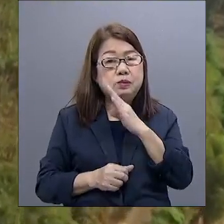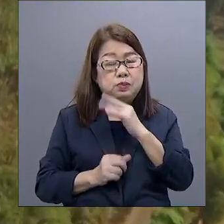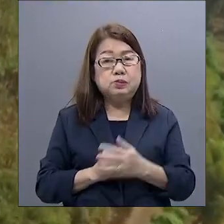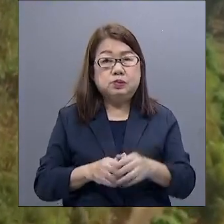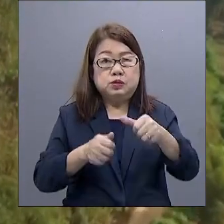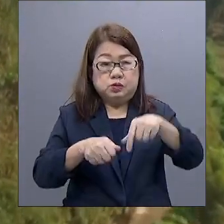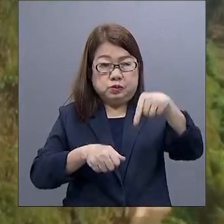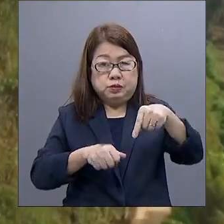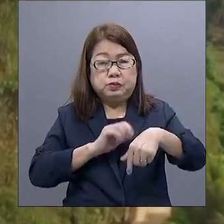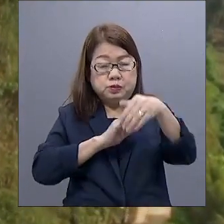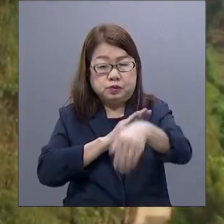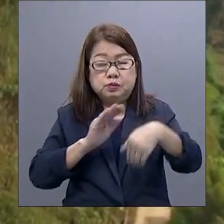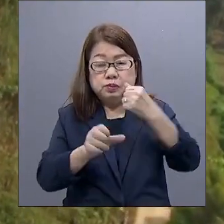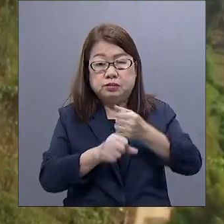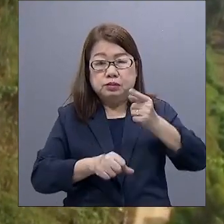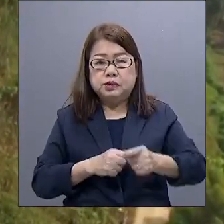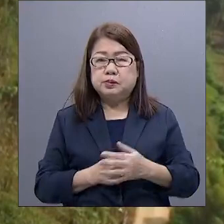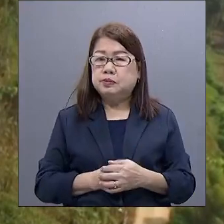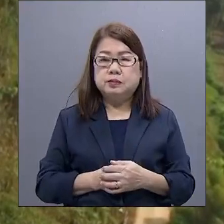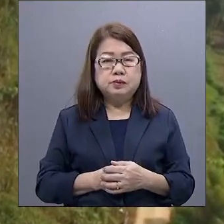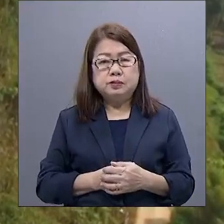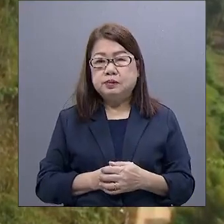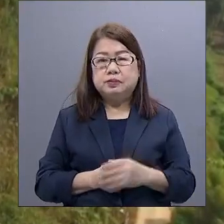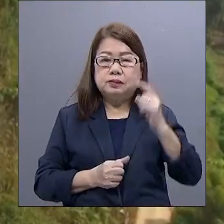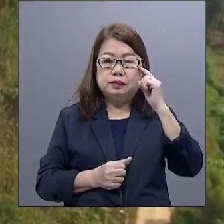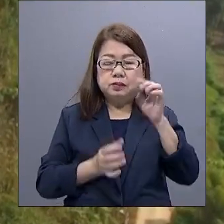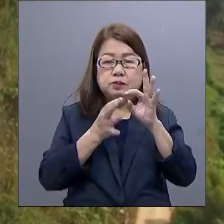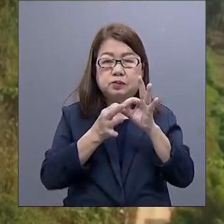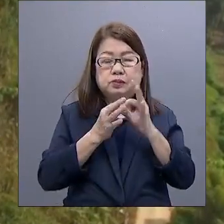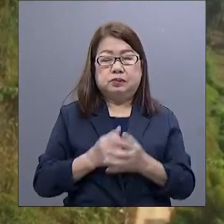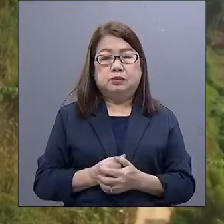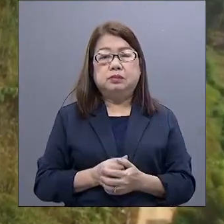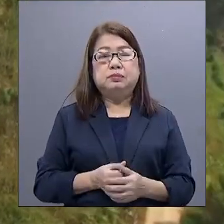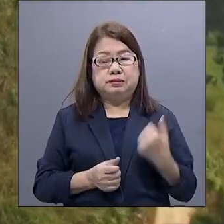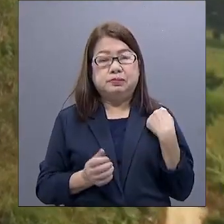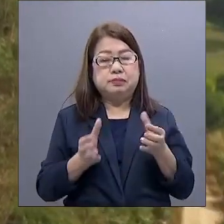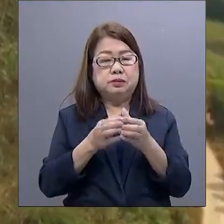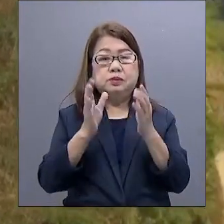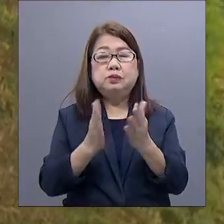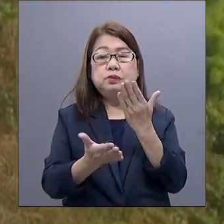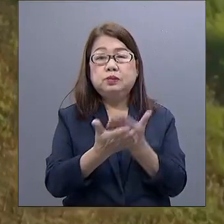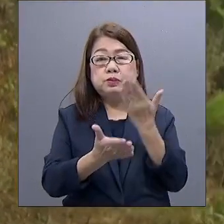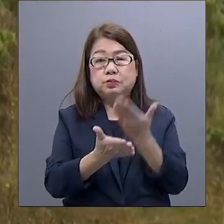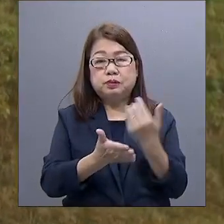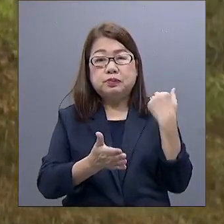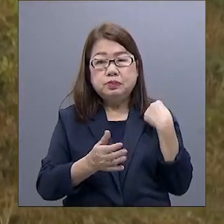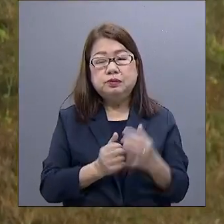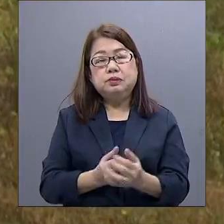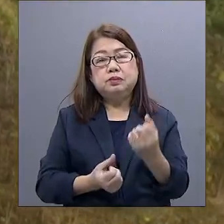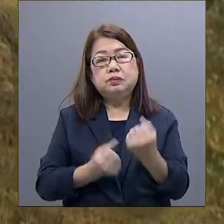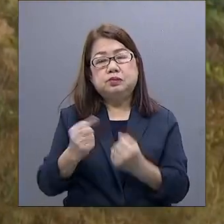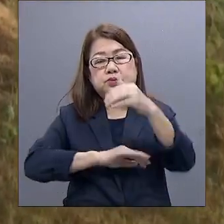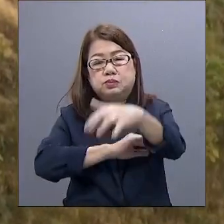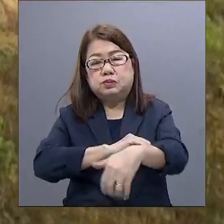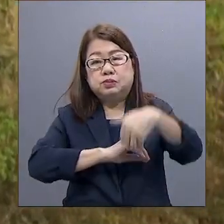รบิเวณนี้จริงๆ แม่มันหน้ากังมนแล้วก็เบ้องต้นมีกล่มใทุนใช้เครื่องจากกล รถแคโ รถบท